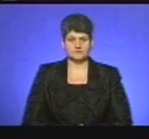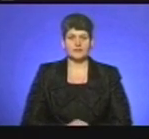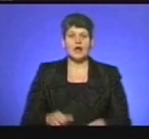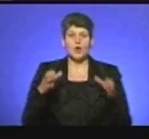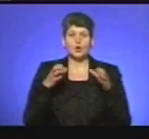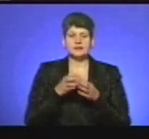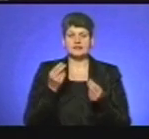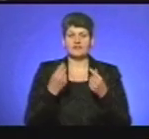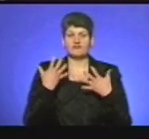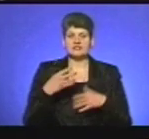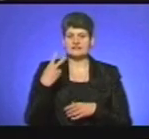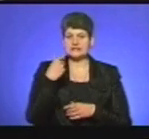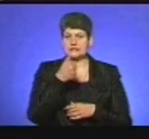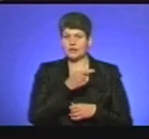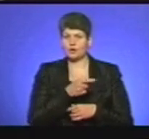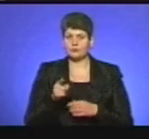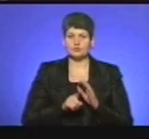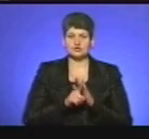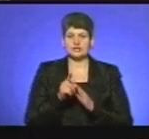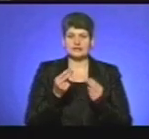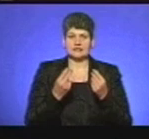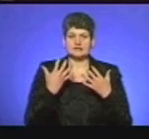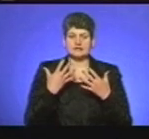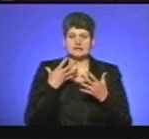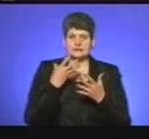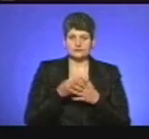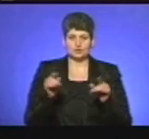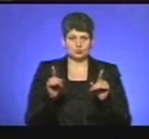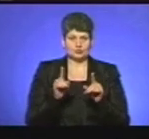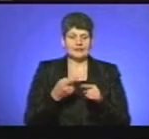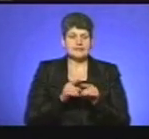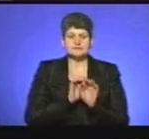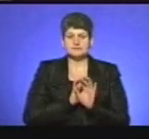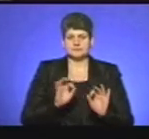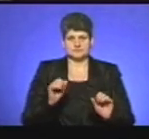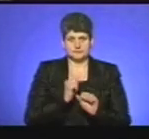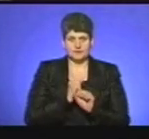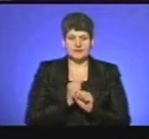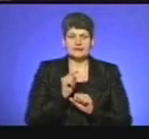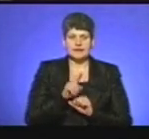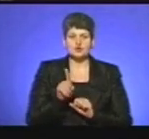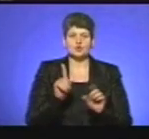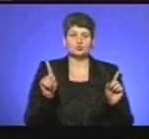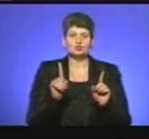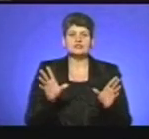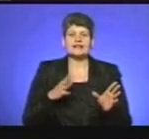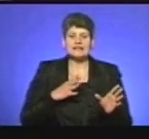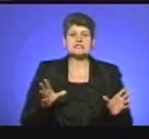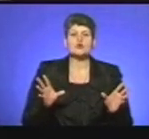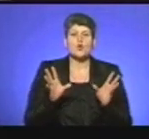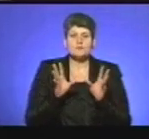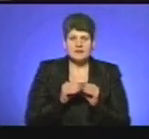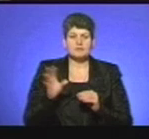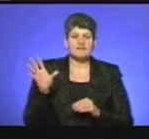Колектив грає вже 20 років, і ми почали грати вже власну музику. І це чарівна робота. Те, що музика нас об'єднує, і ми всі